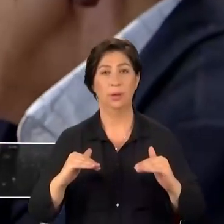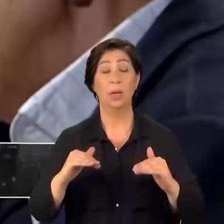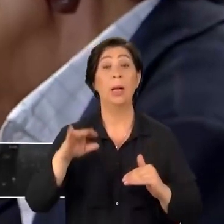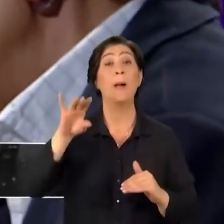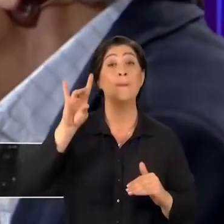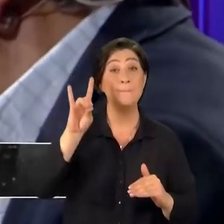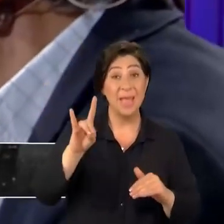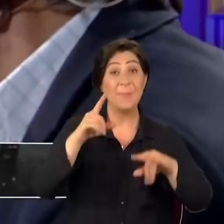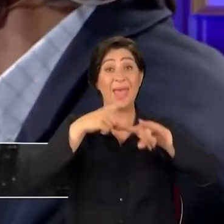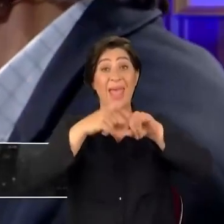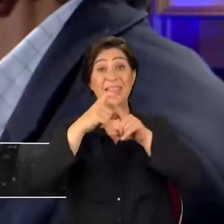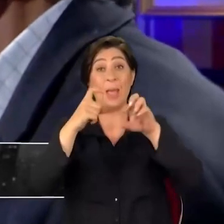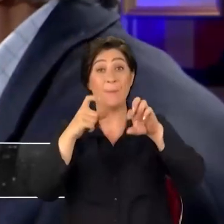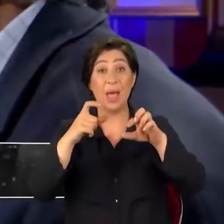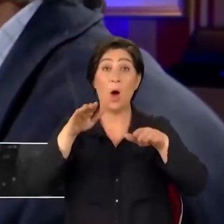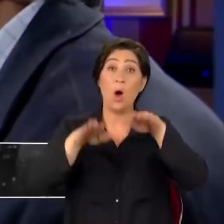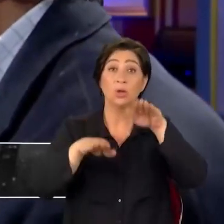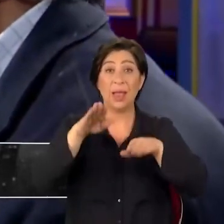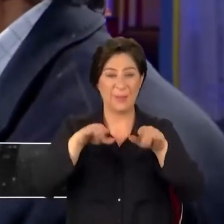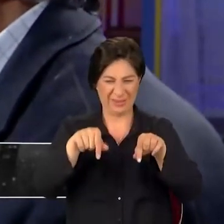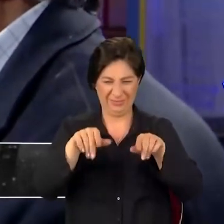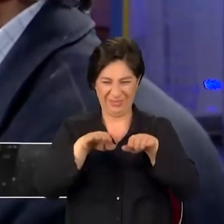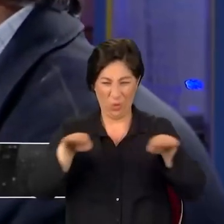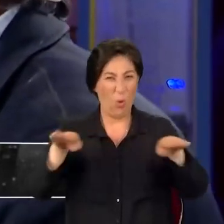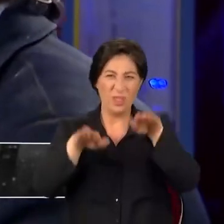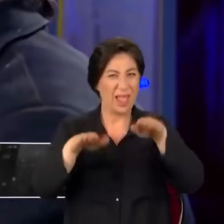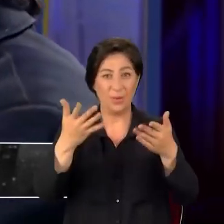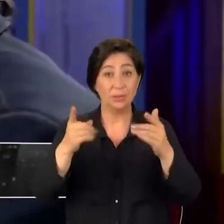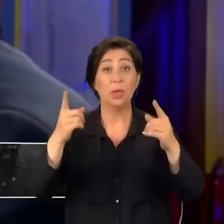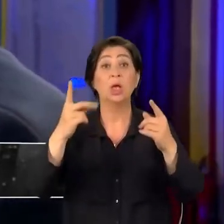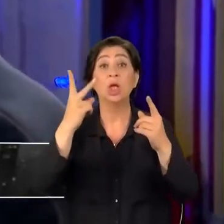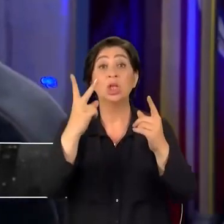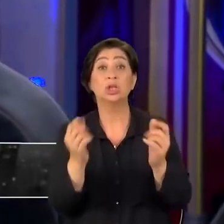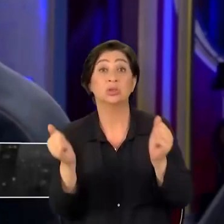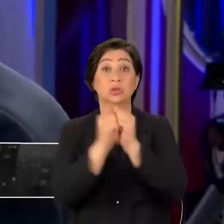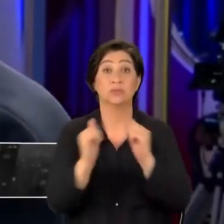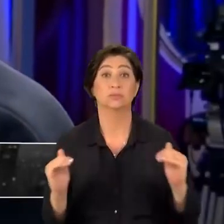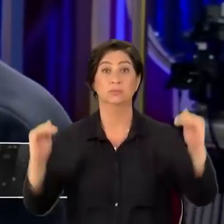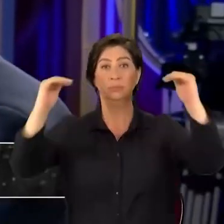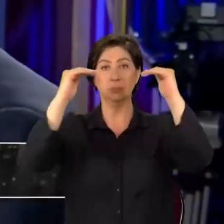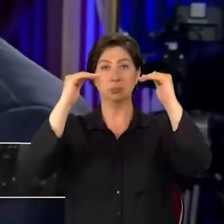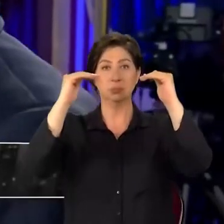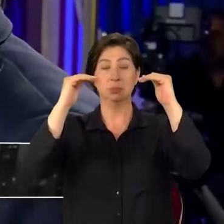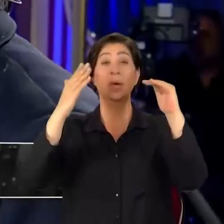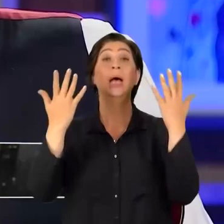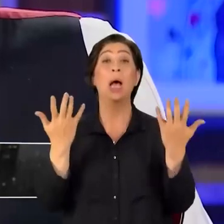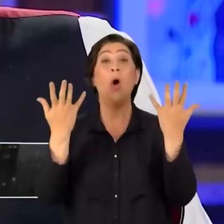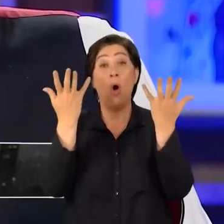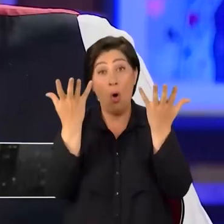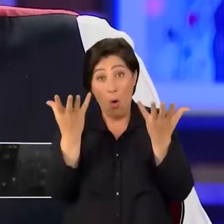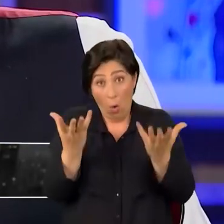MHP ve HDP'nin Türkiye ortalamaları da neyse bu yaş grubunda ikiye katlıyor neredeyse. Yani